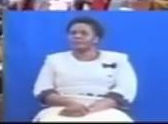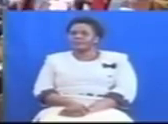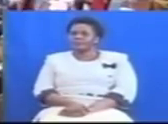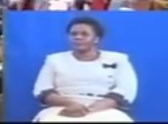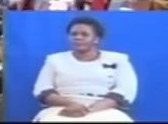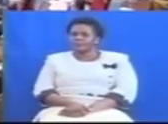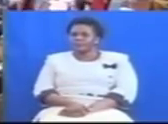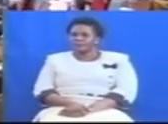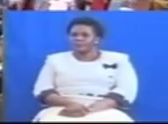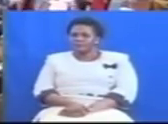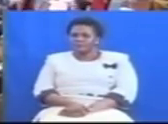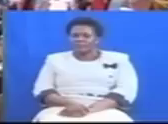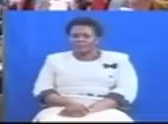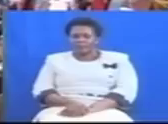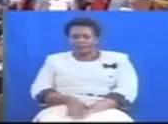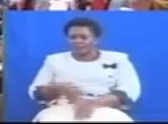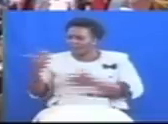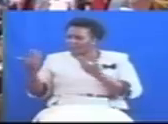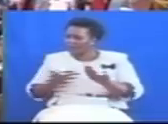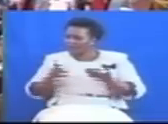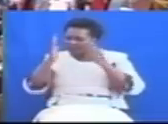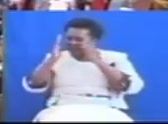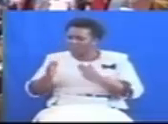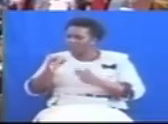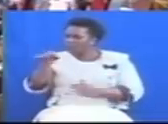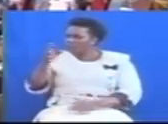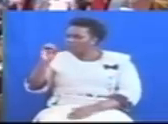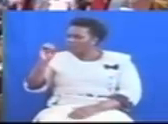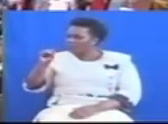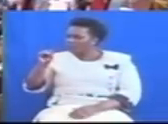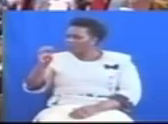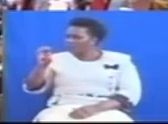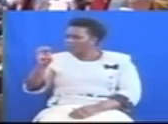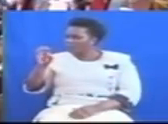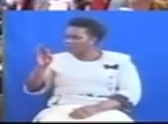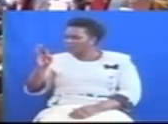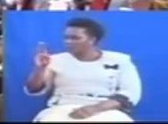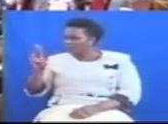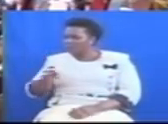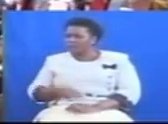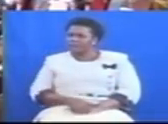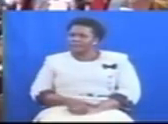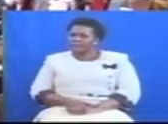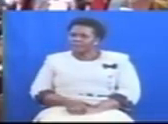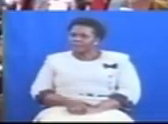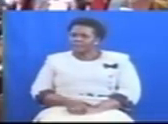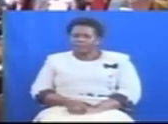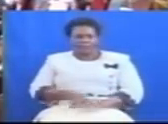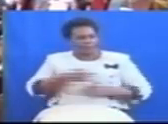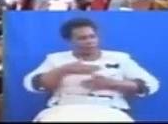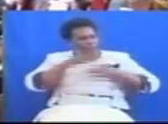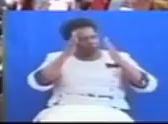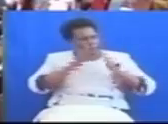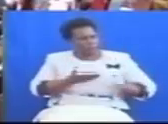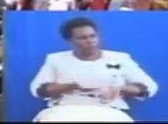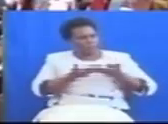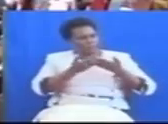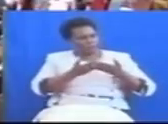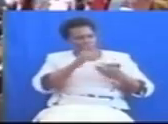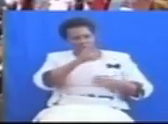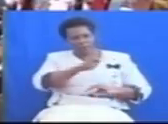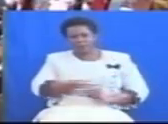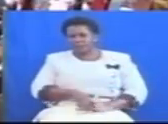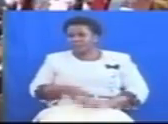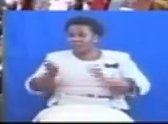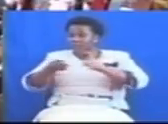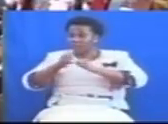Mheshimiwa Joseph Mbilinyi, swali la nyongeza. Nakushukuru sana Mheshimiwa Naibu Spika. Tatizo